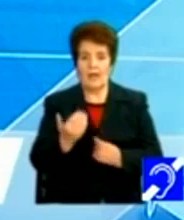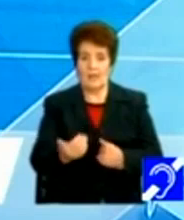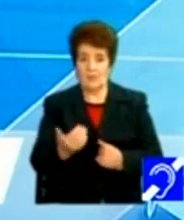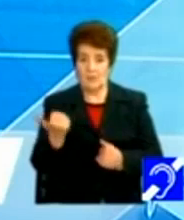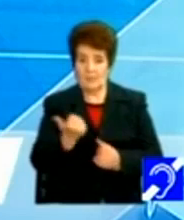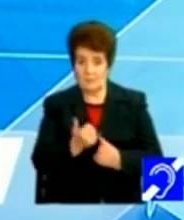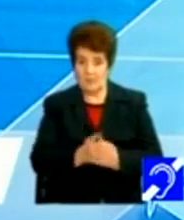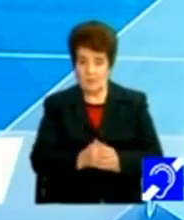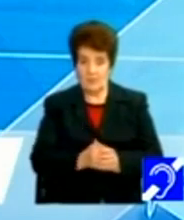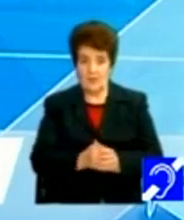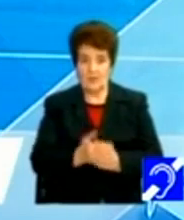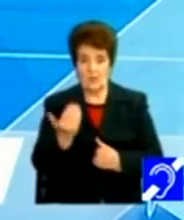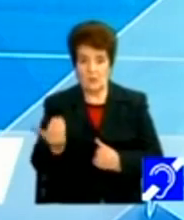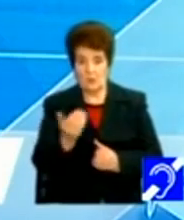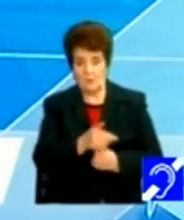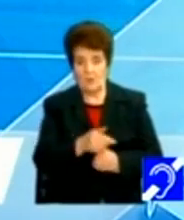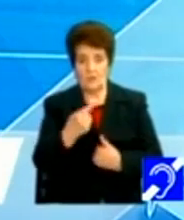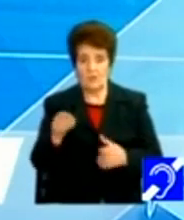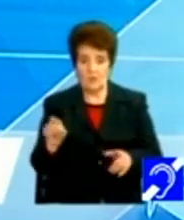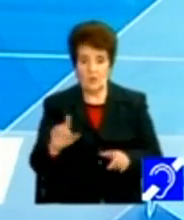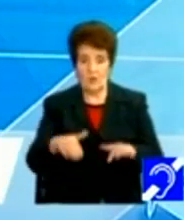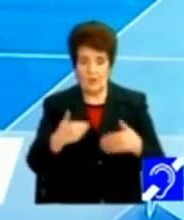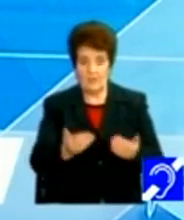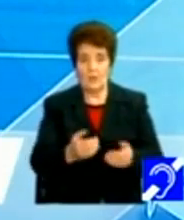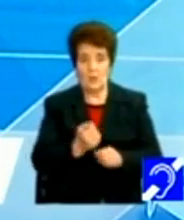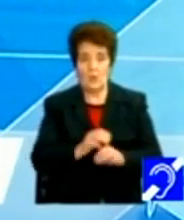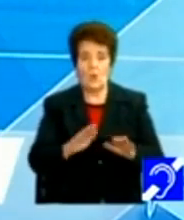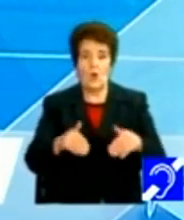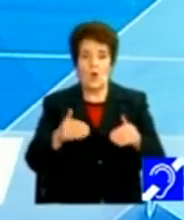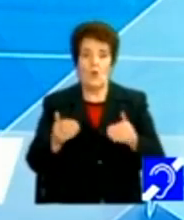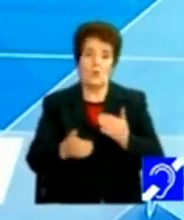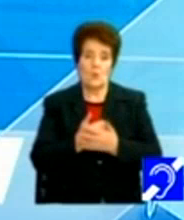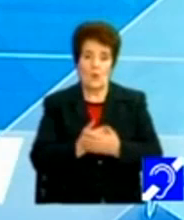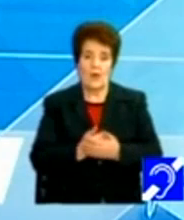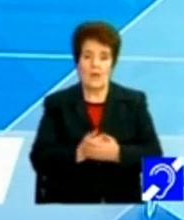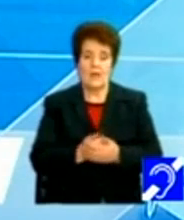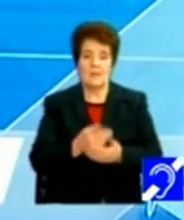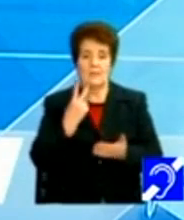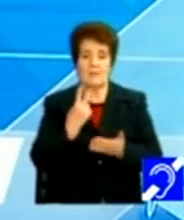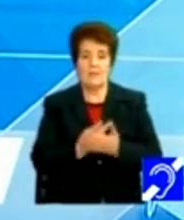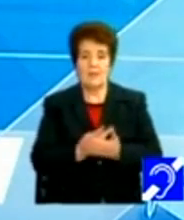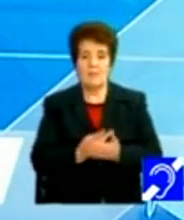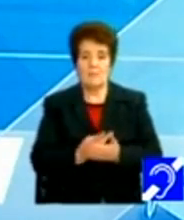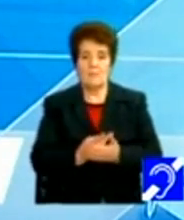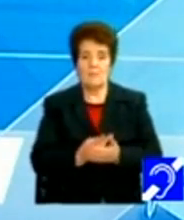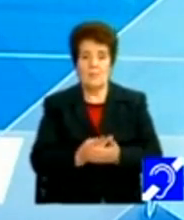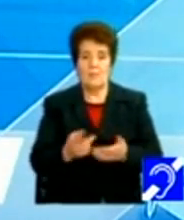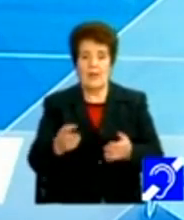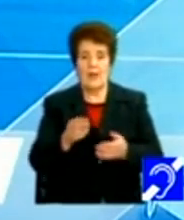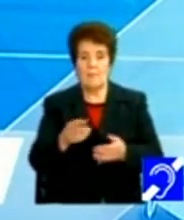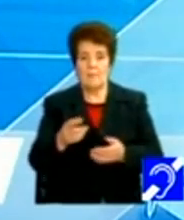propunem și dumneavoastră și celorlalți candidați lucruri noi, așa încât, haideți să vedem primul dintre ele. Am renunțat